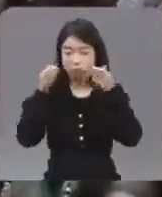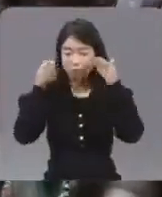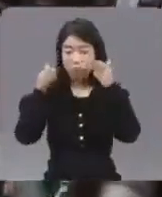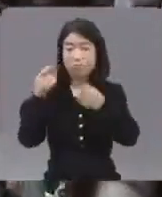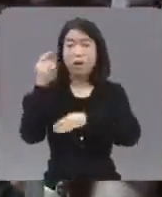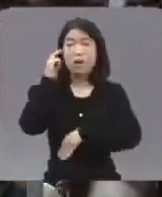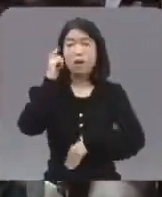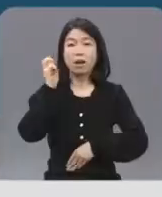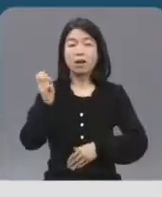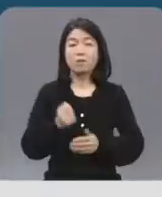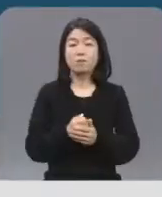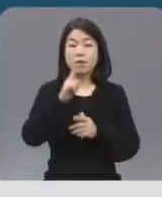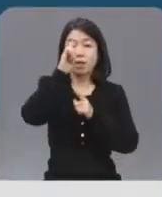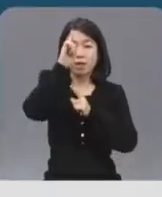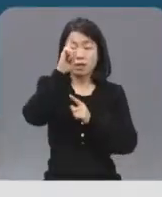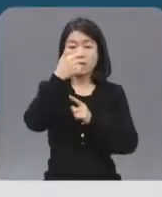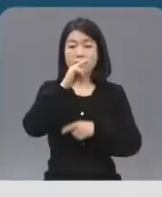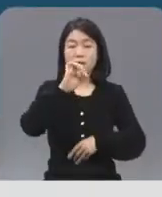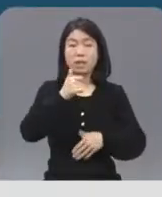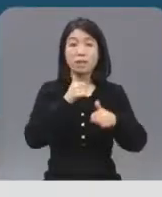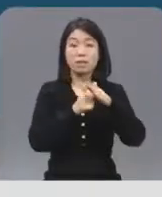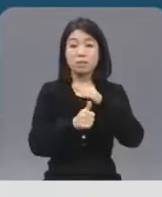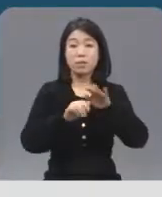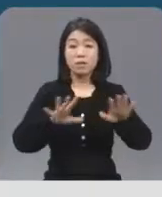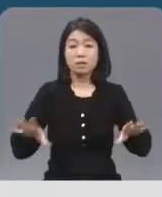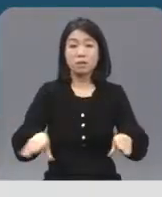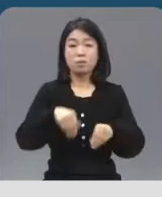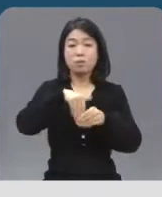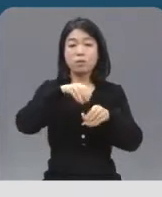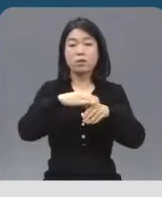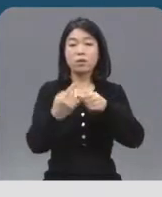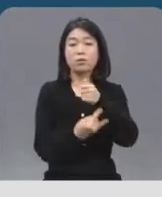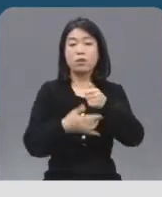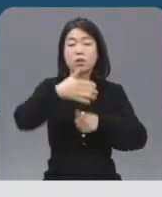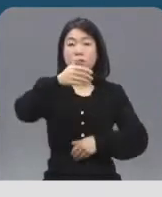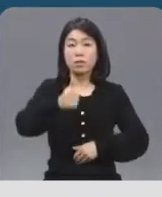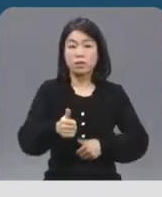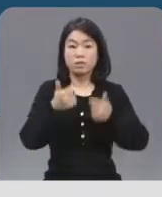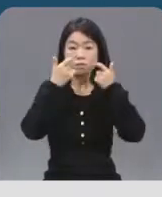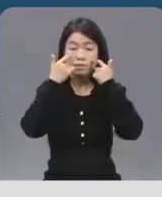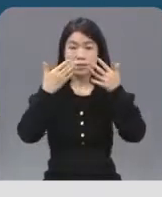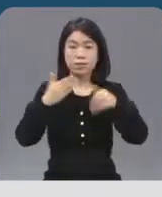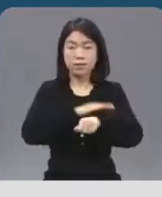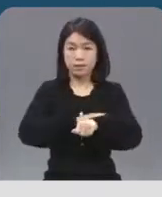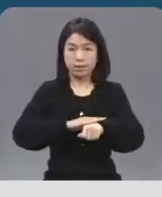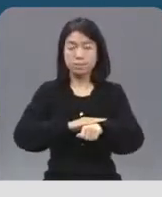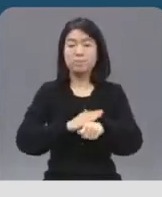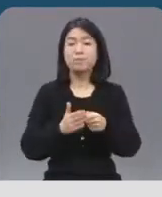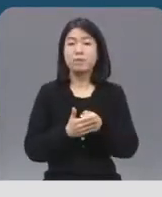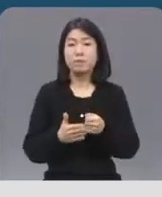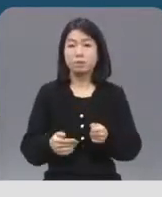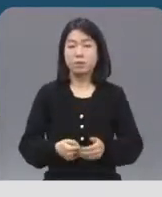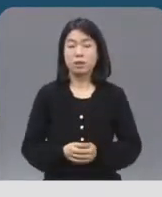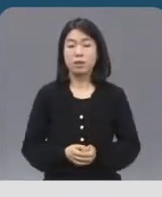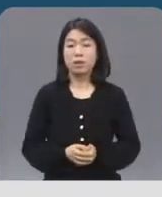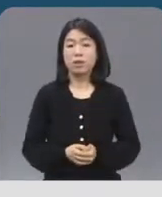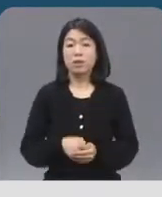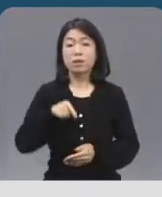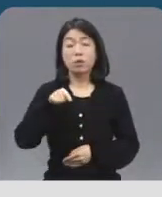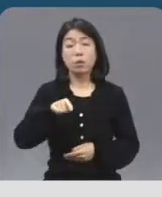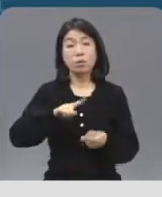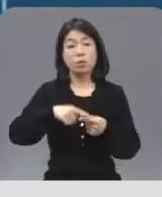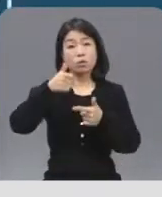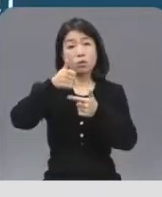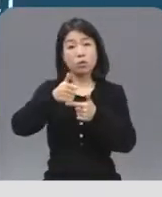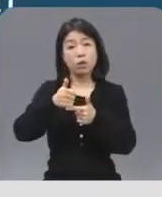보입니다. 이낙연 대표께서 이번에 총괄 선대위원장으로 딱 확고하게 자리를 잡았기 때문에 그런